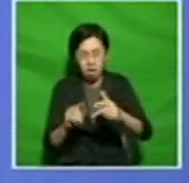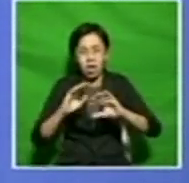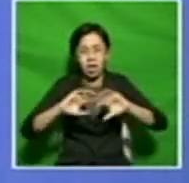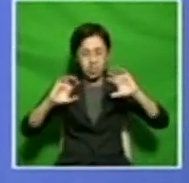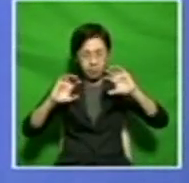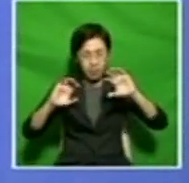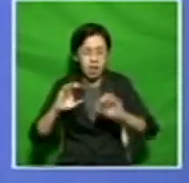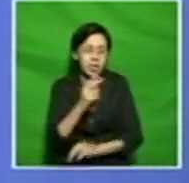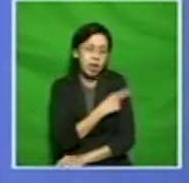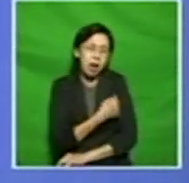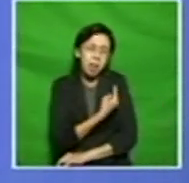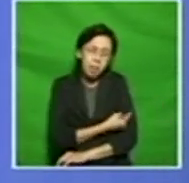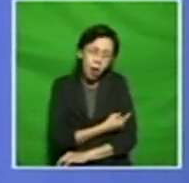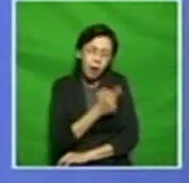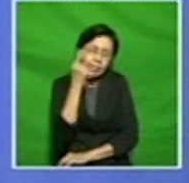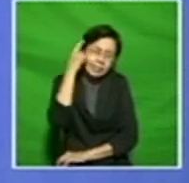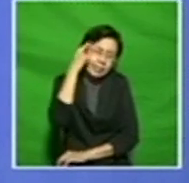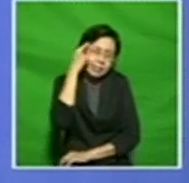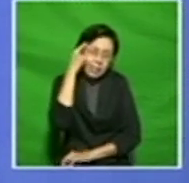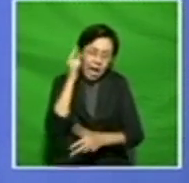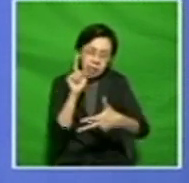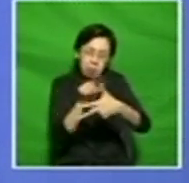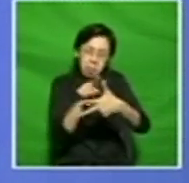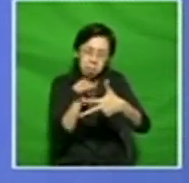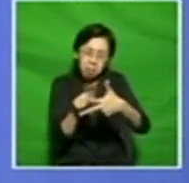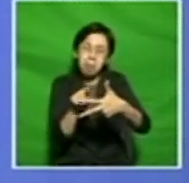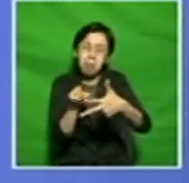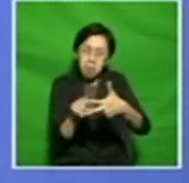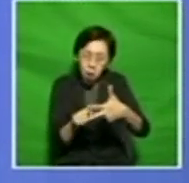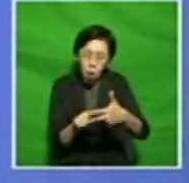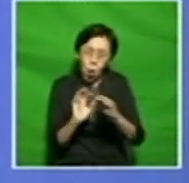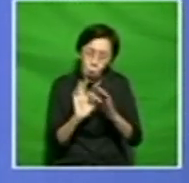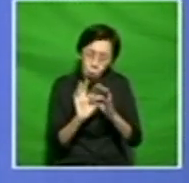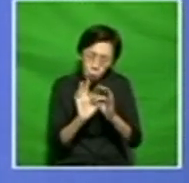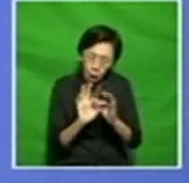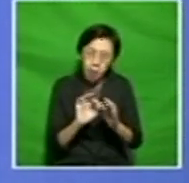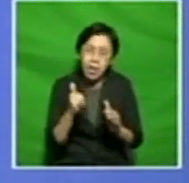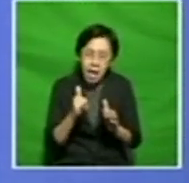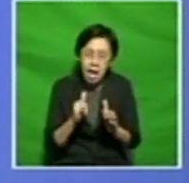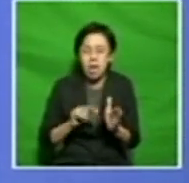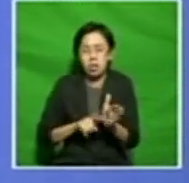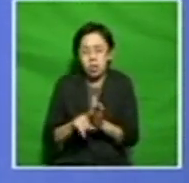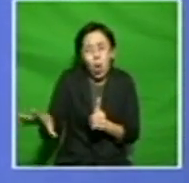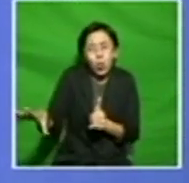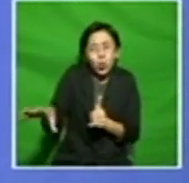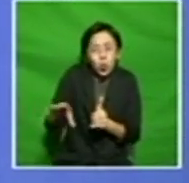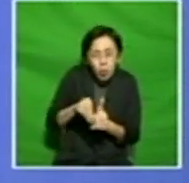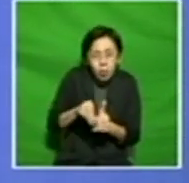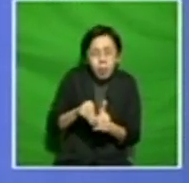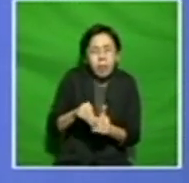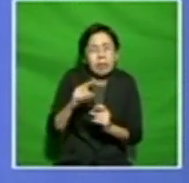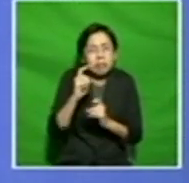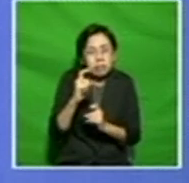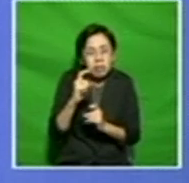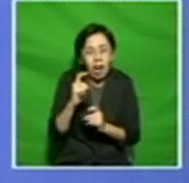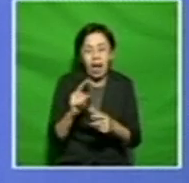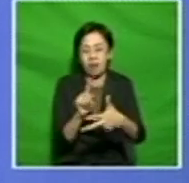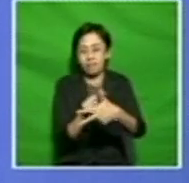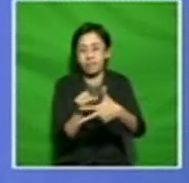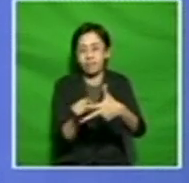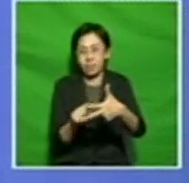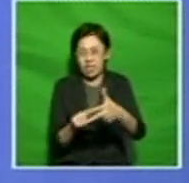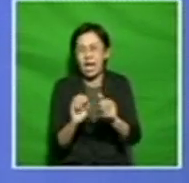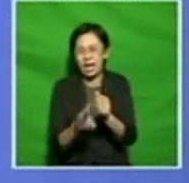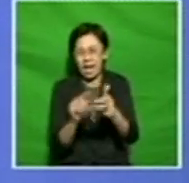แพทย์ได้ระบุว่ามีความเสี่ยงสูงมากจึงข